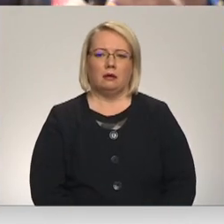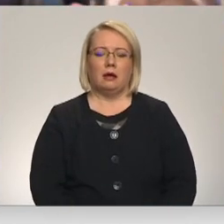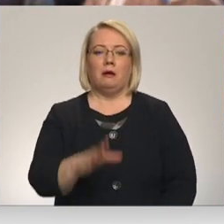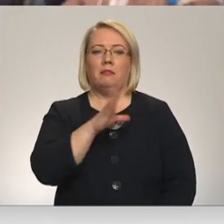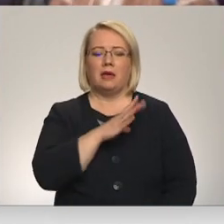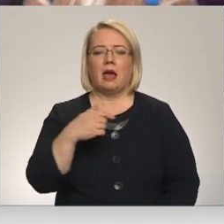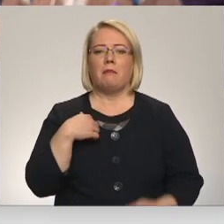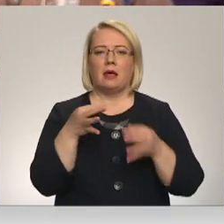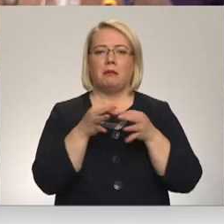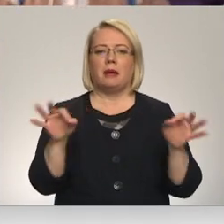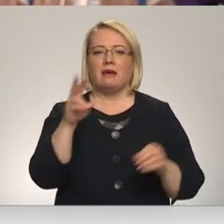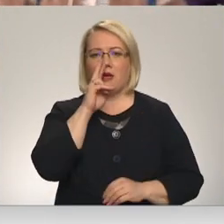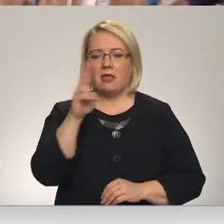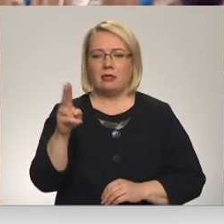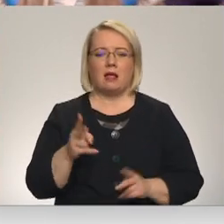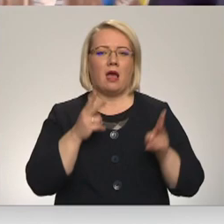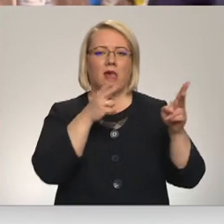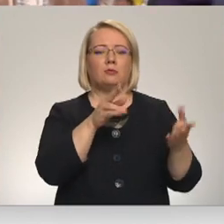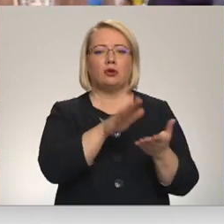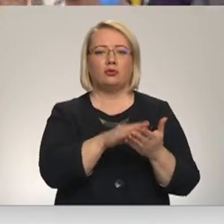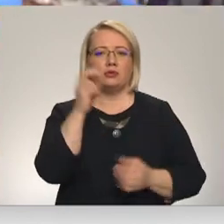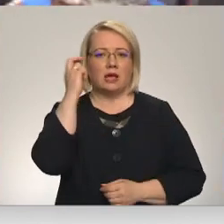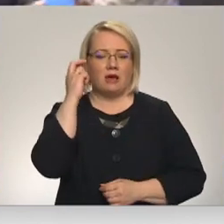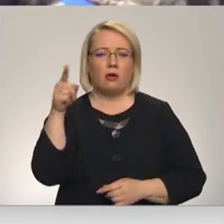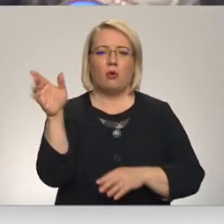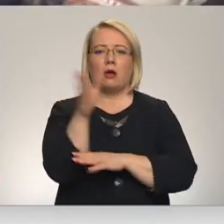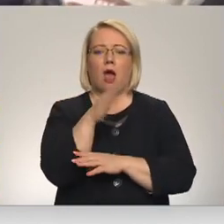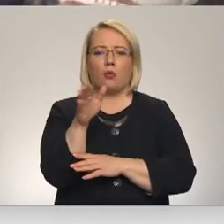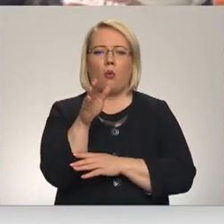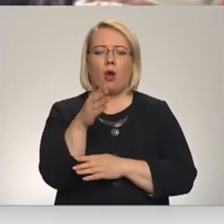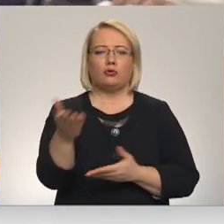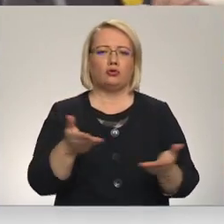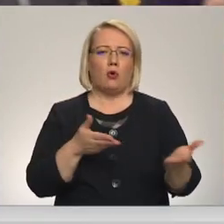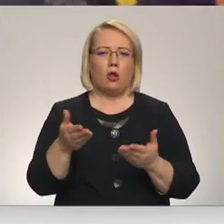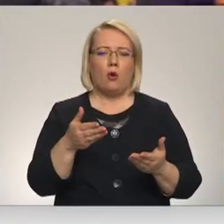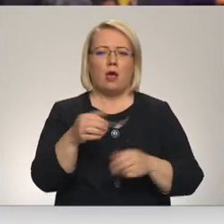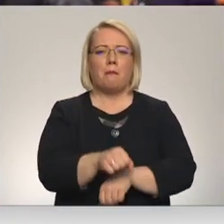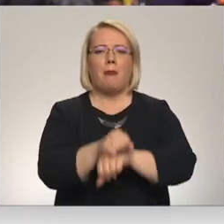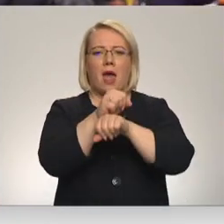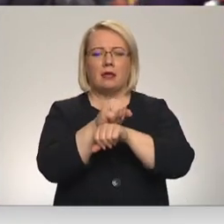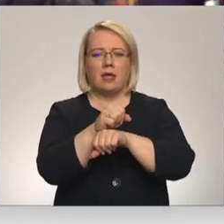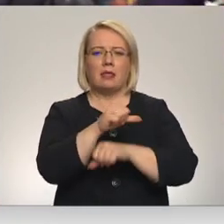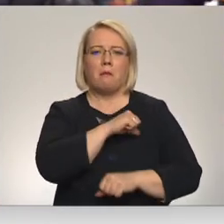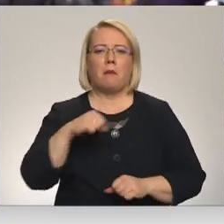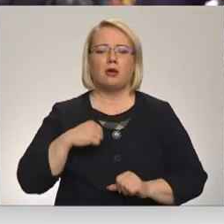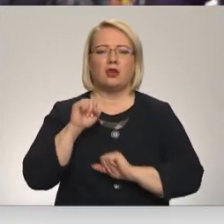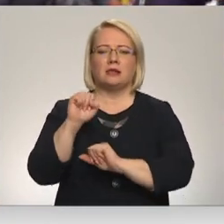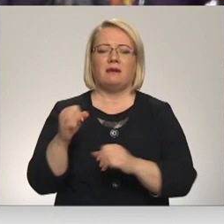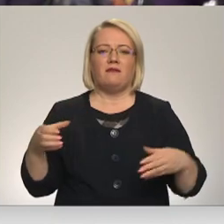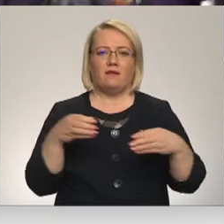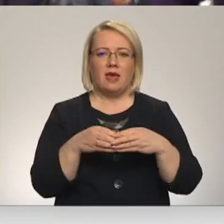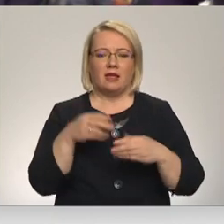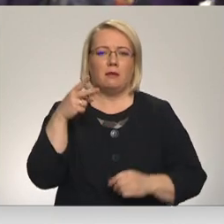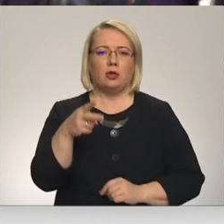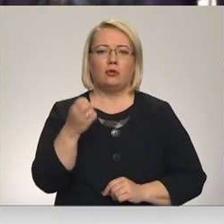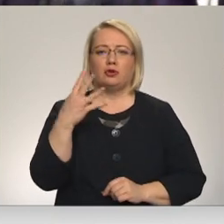Bija man brīva nedēļa, aizbraucu uz Kievu. Zem šī karoga soļoja Maidan otrā pašaizsardzības vienība.